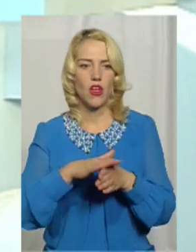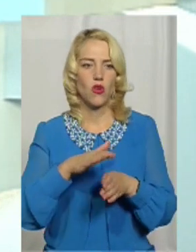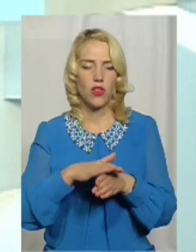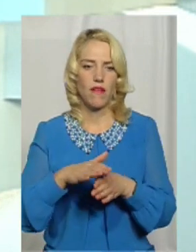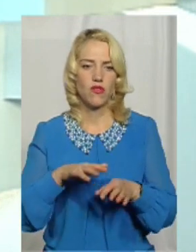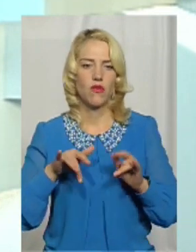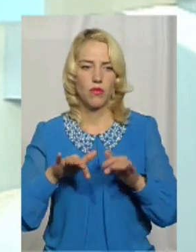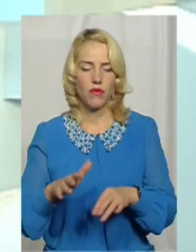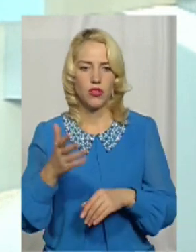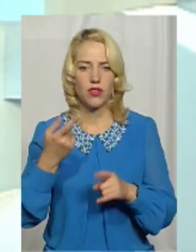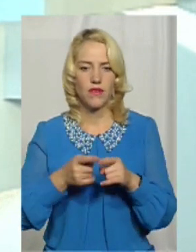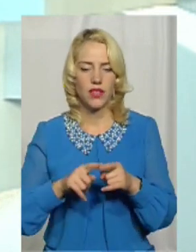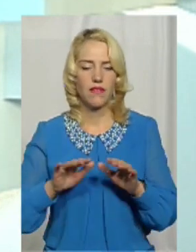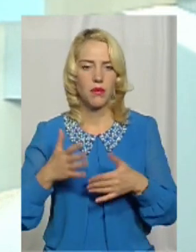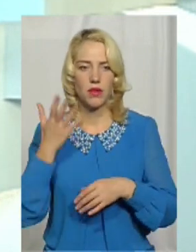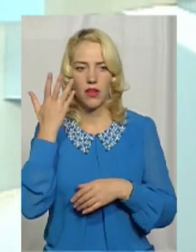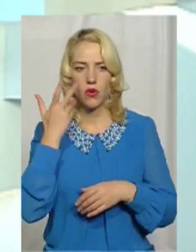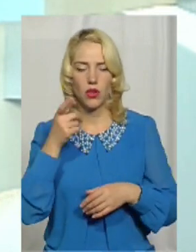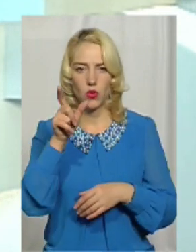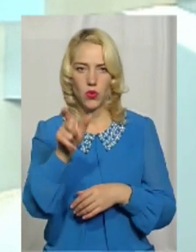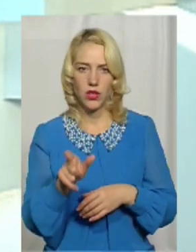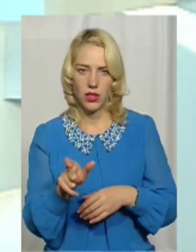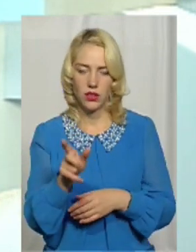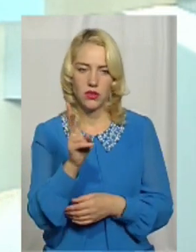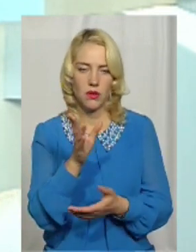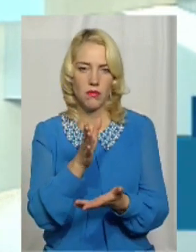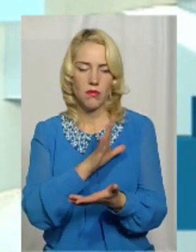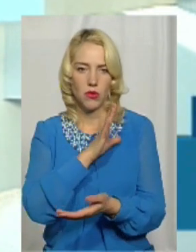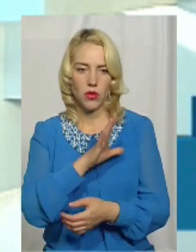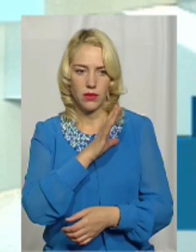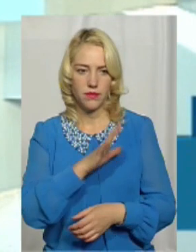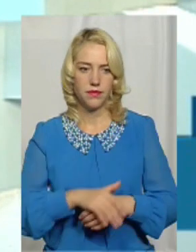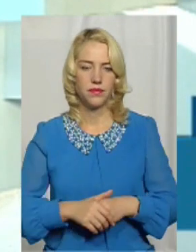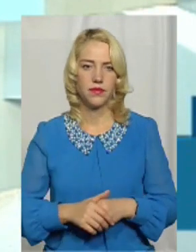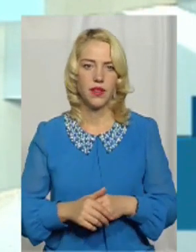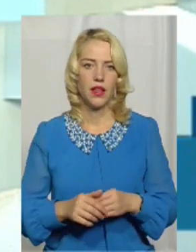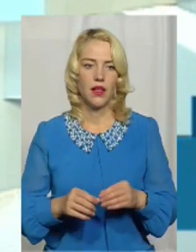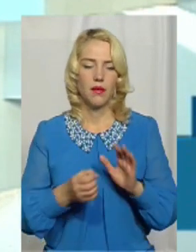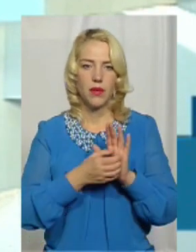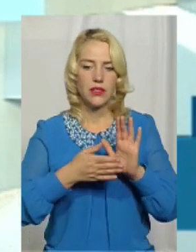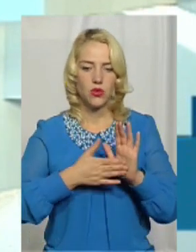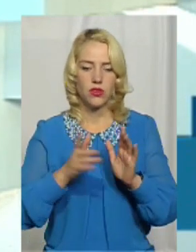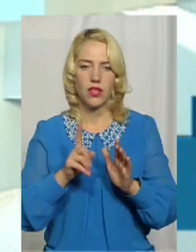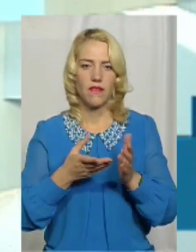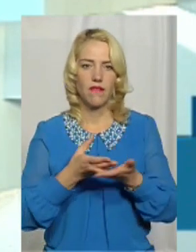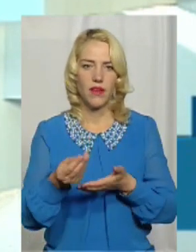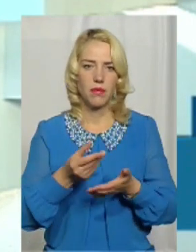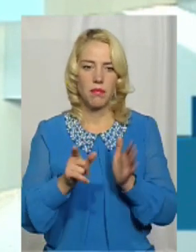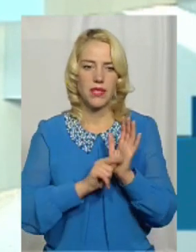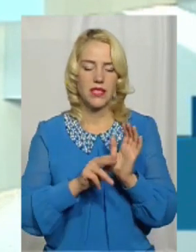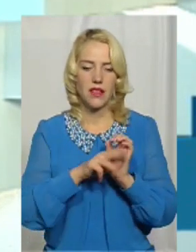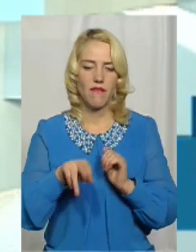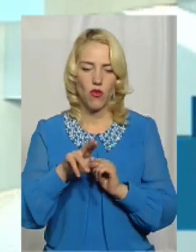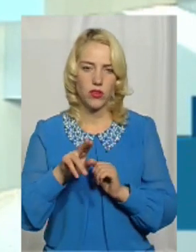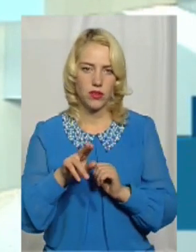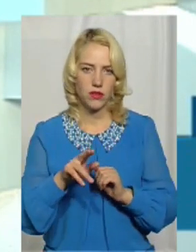у тих випадках, коли, скажімо, людина, якій було присуджено якісь виплати з пенсійного